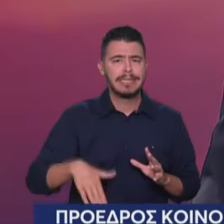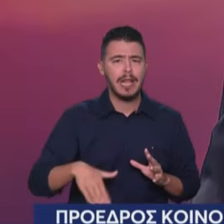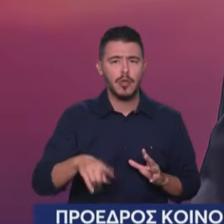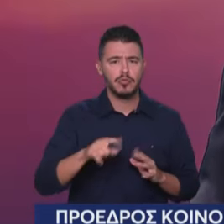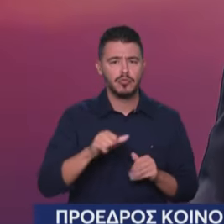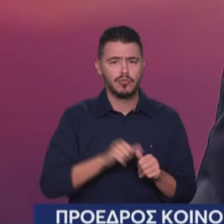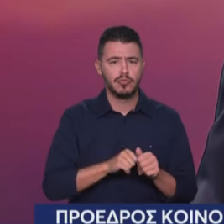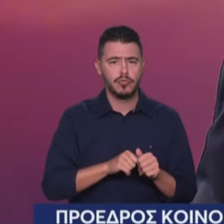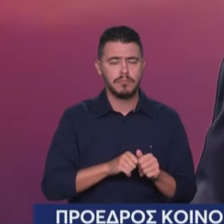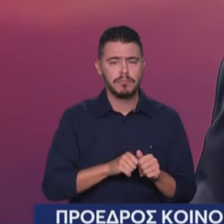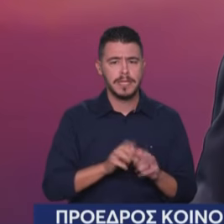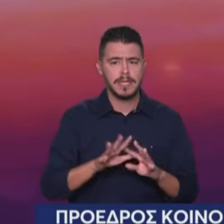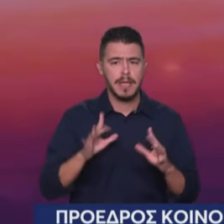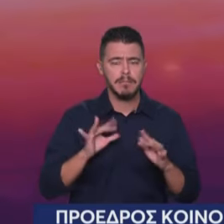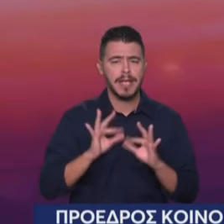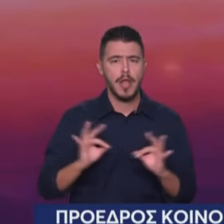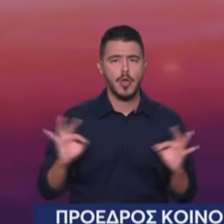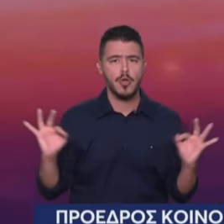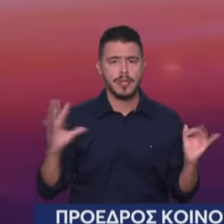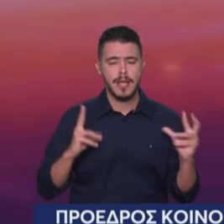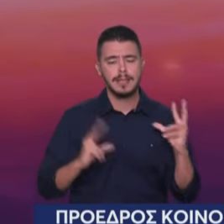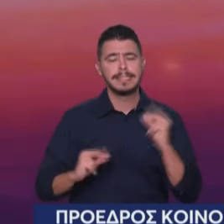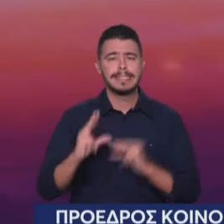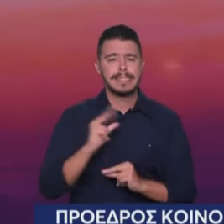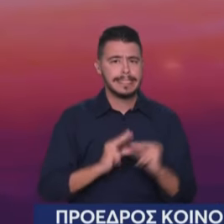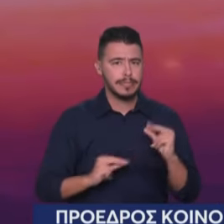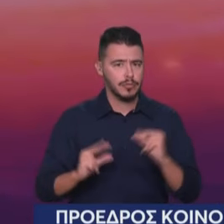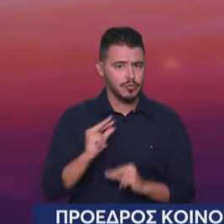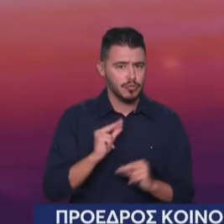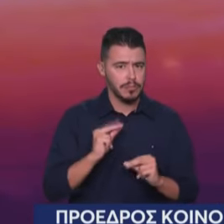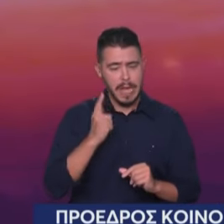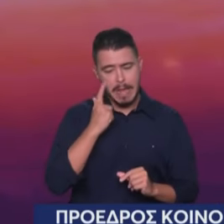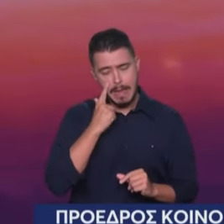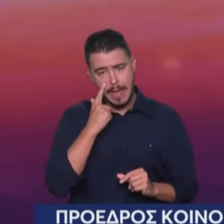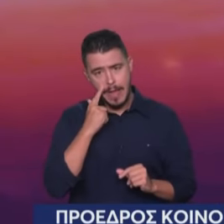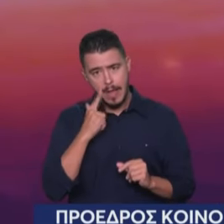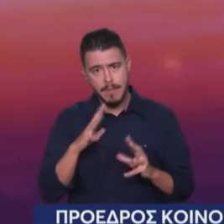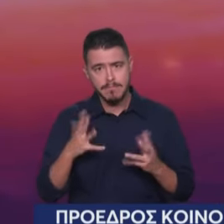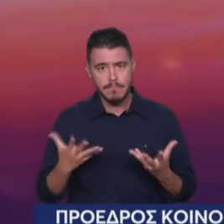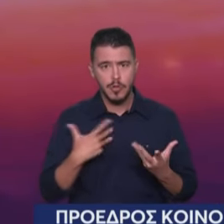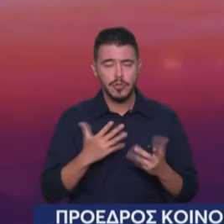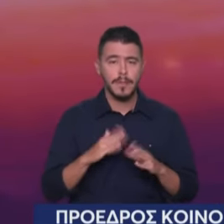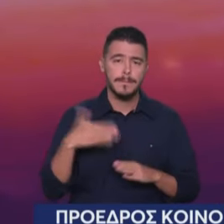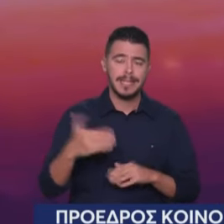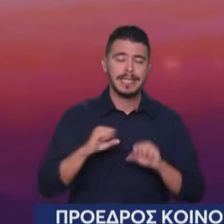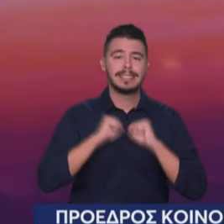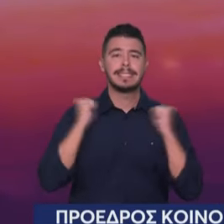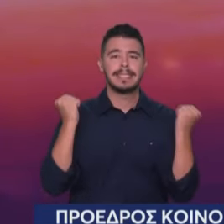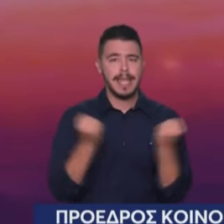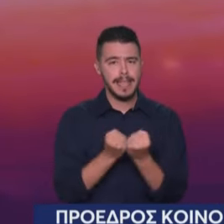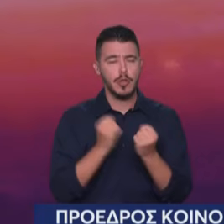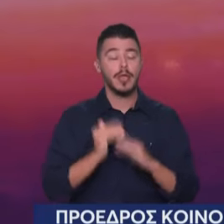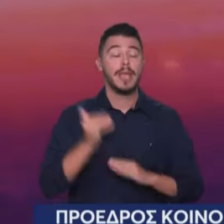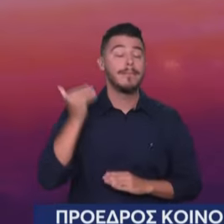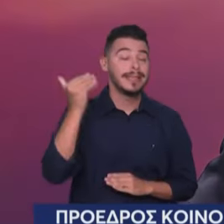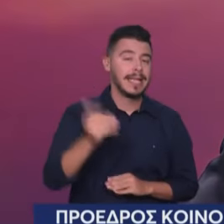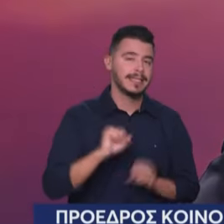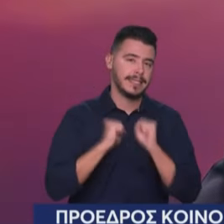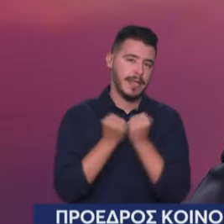Έχουμε κανονικό χρονοδιάγραμμα. Πρέπει να συζητήσουμε σε βάθος, να υπάρξει και το τακτικό μας συνέδριο και να πάμε στην εκλογή όπως προβλέπετε.